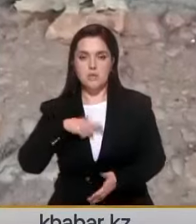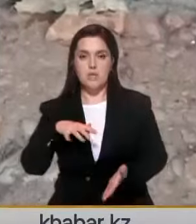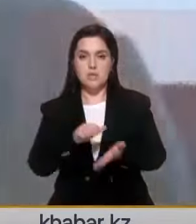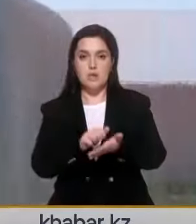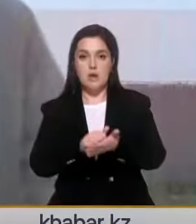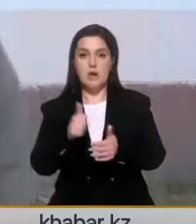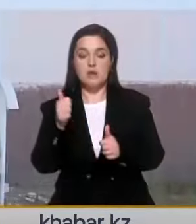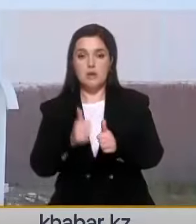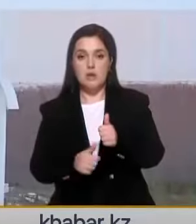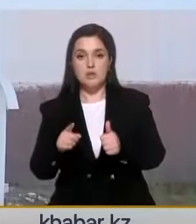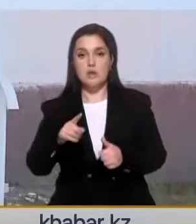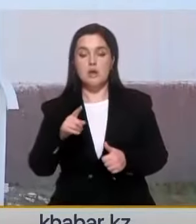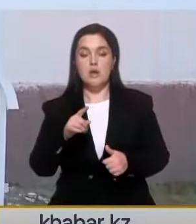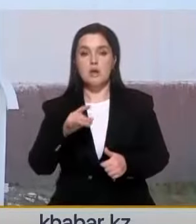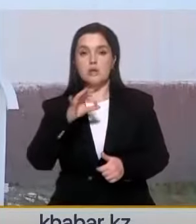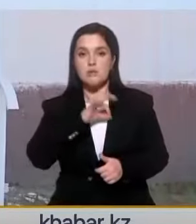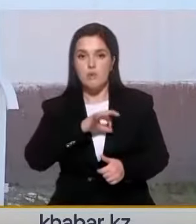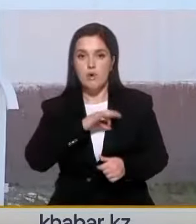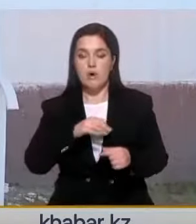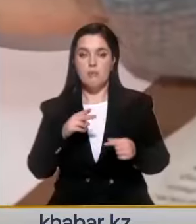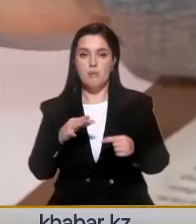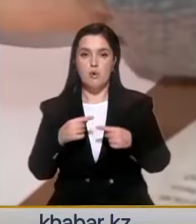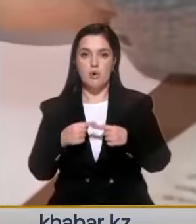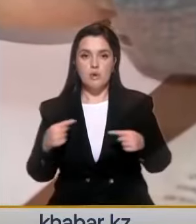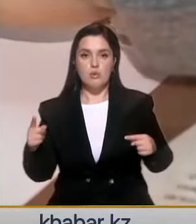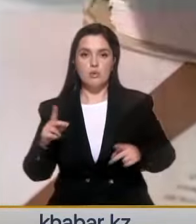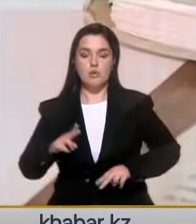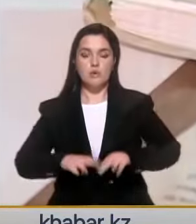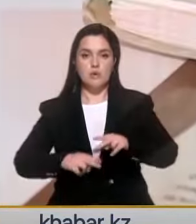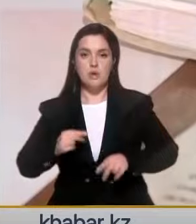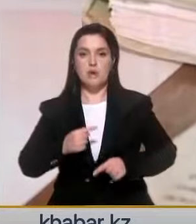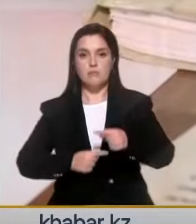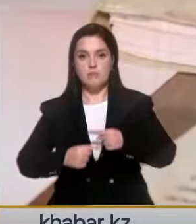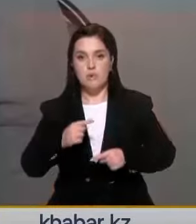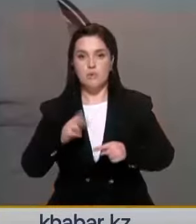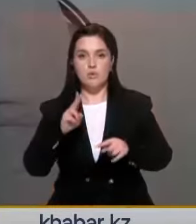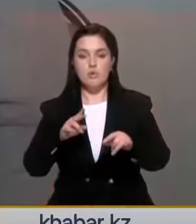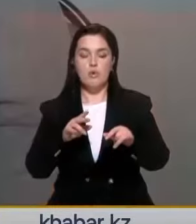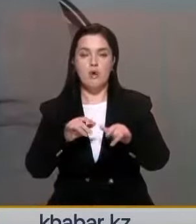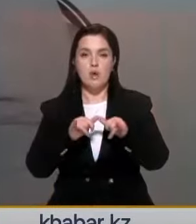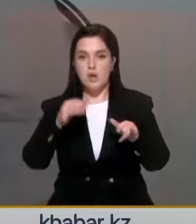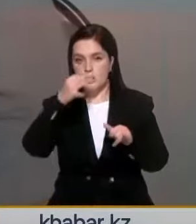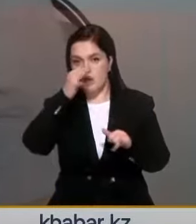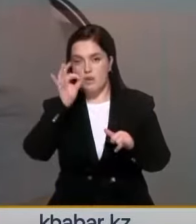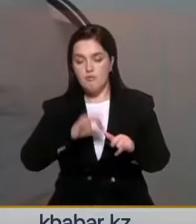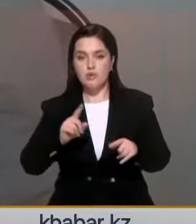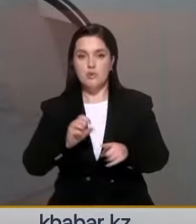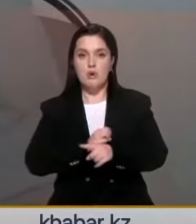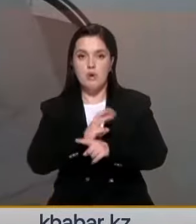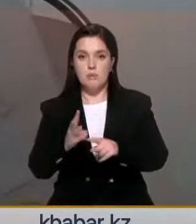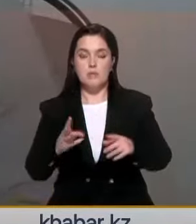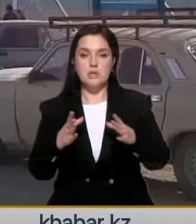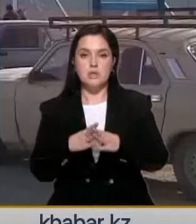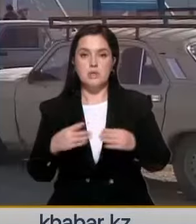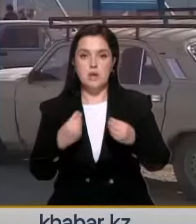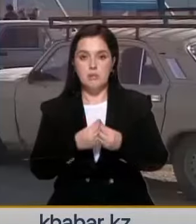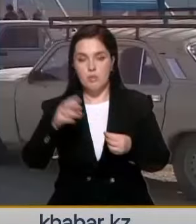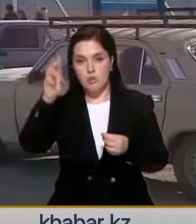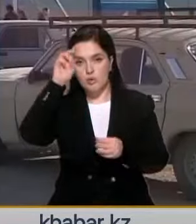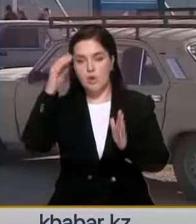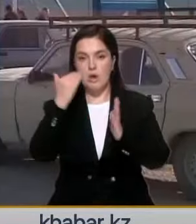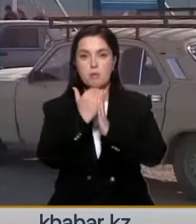них использует доступные ресурсы по-разному кто-то строит небольшой бизнес кто-то развивает навыки чтобы обеспечивать семью государственной